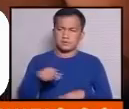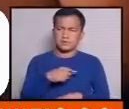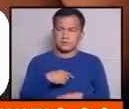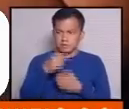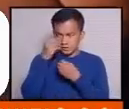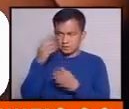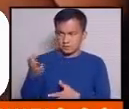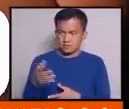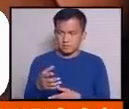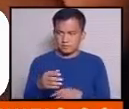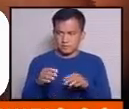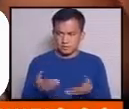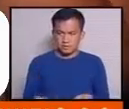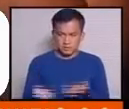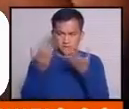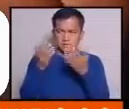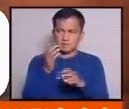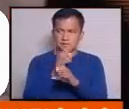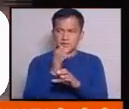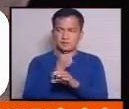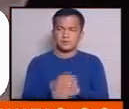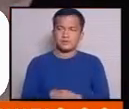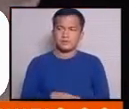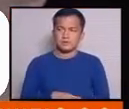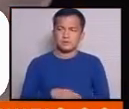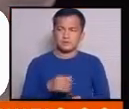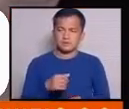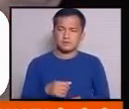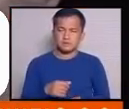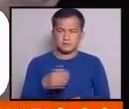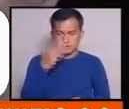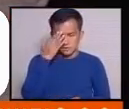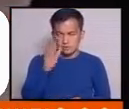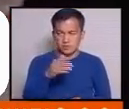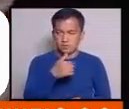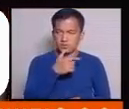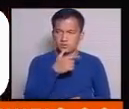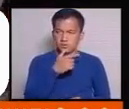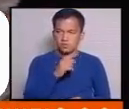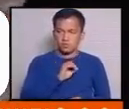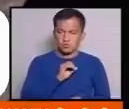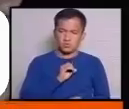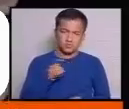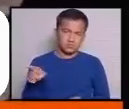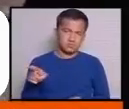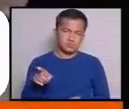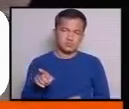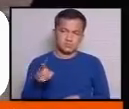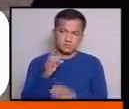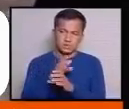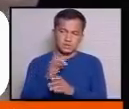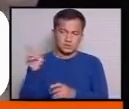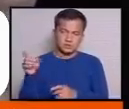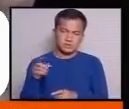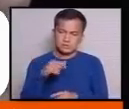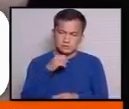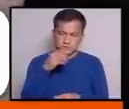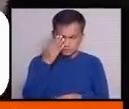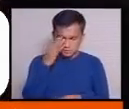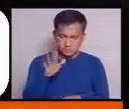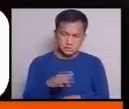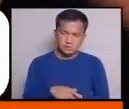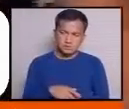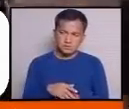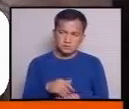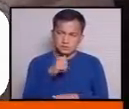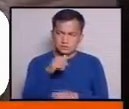sabihan na iangat po nila lahat ng mga sasakyan po. Hindi po kasi namin kilala or alam kung sino po yung may-ari ng sasakyan doon. Kaya hindi po namin alam, hindi